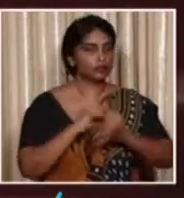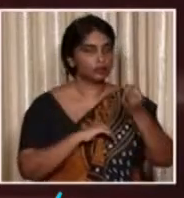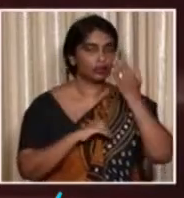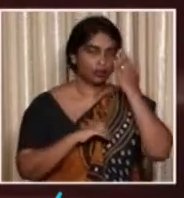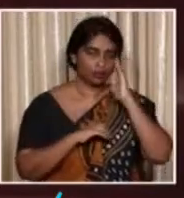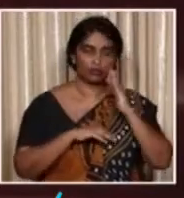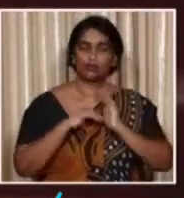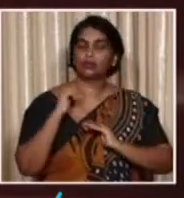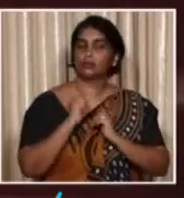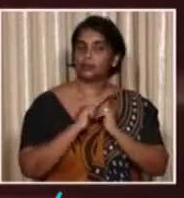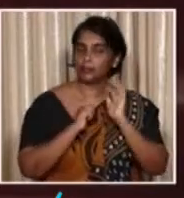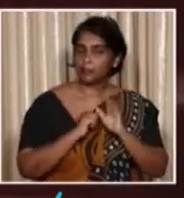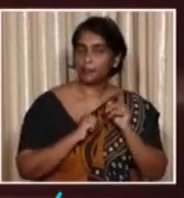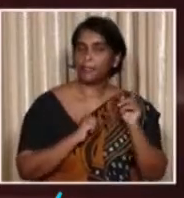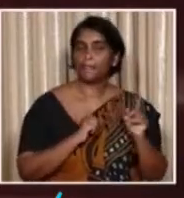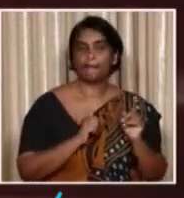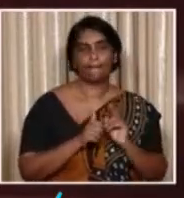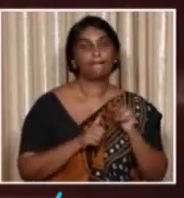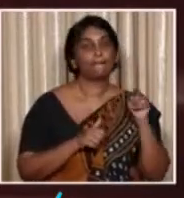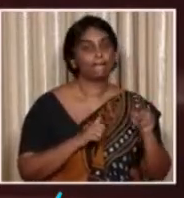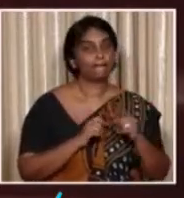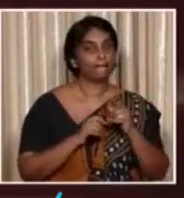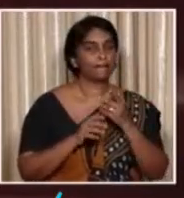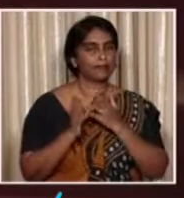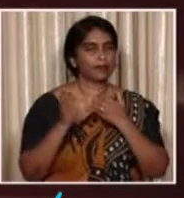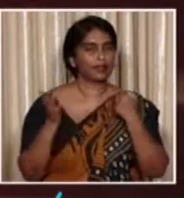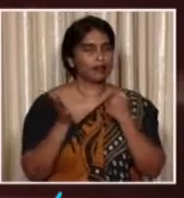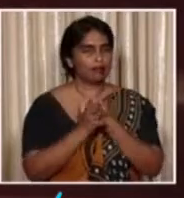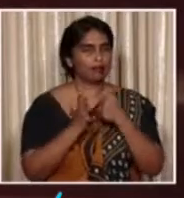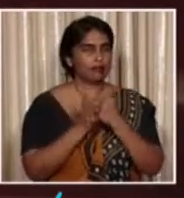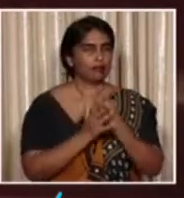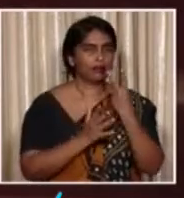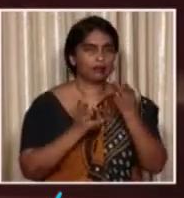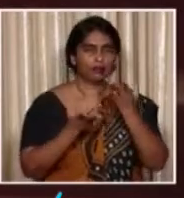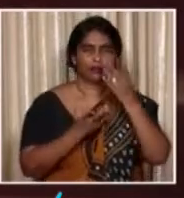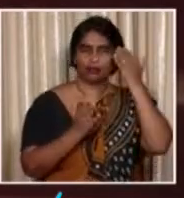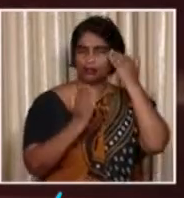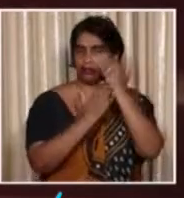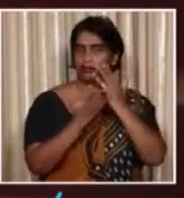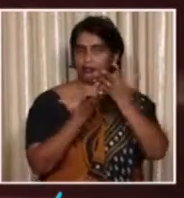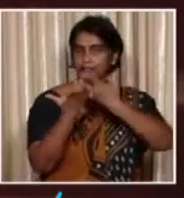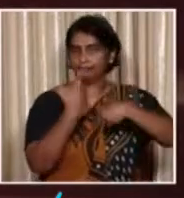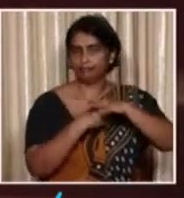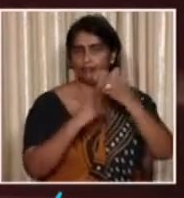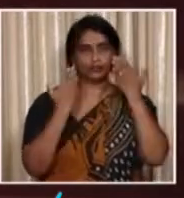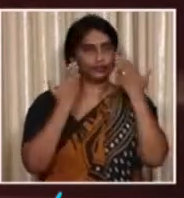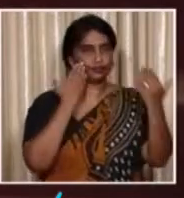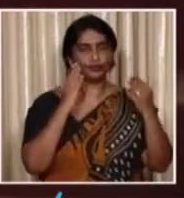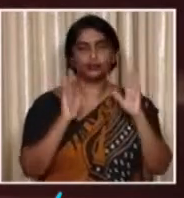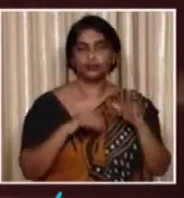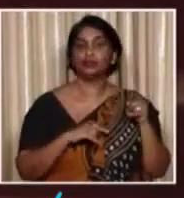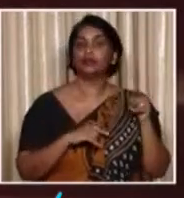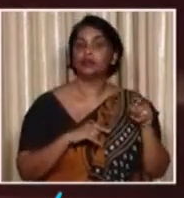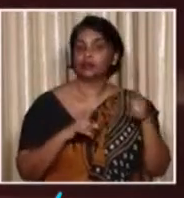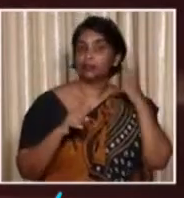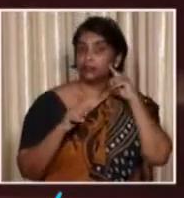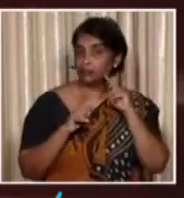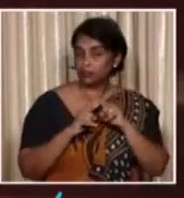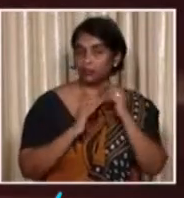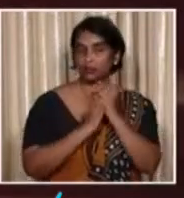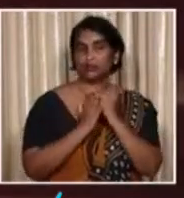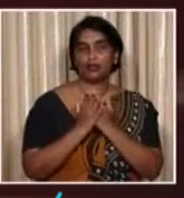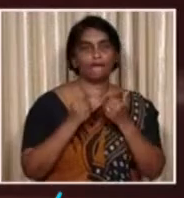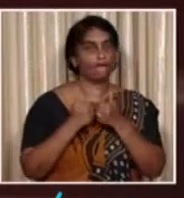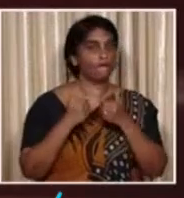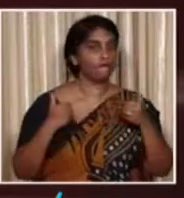සාමාන්‍ය ක්‍රියාපිළිවෙතයි. මෙම අනතුරු දෙක සම්බන්ධයෙන් කරුණු පටලවා ගැනීමක් පෙනෙන්නට ඇති නිසා ඒ සම්බන්ධයෙන් කරුණු වෙන